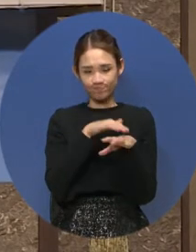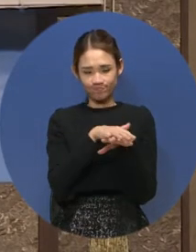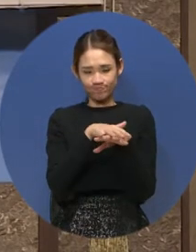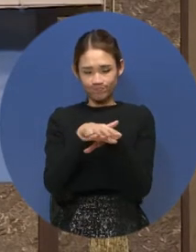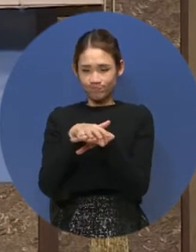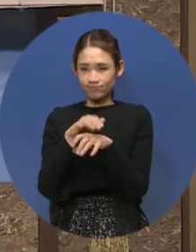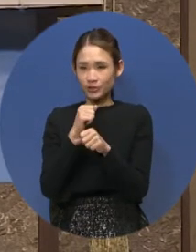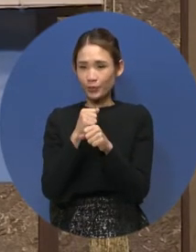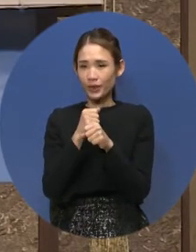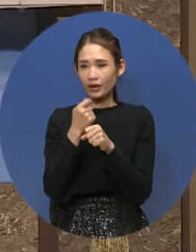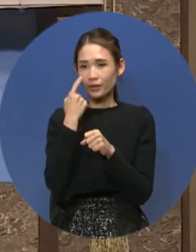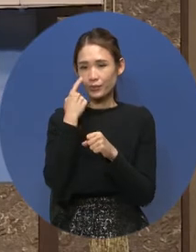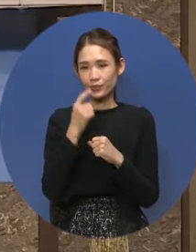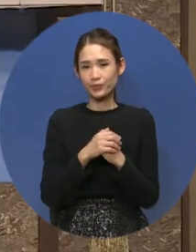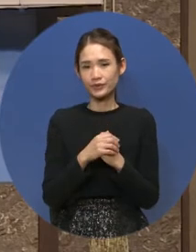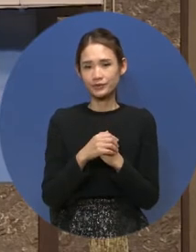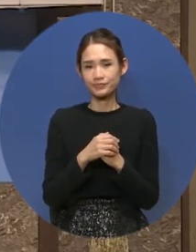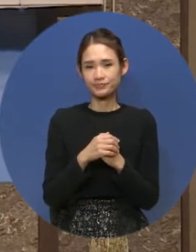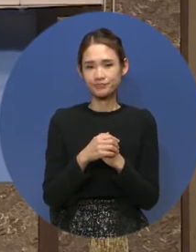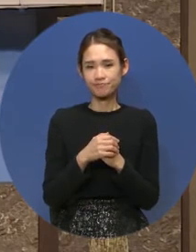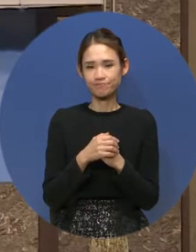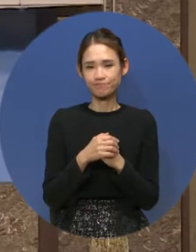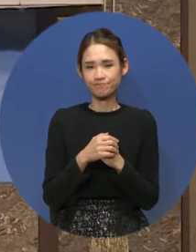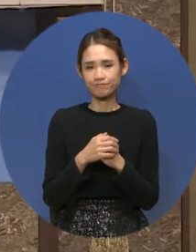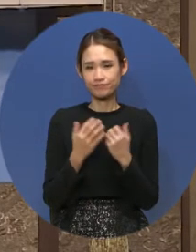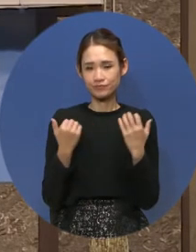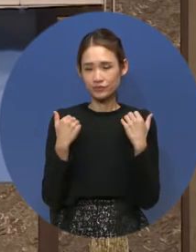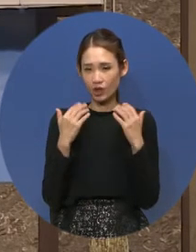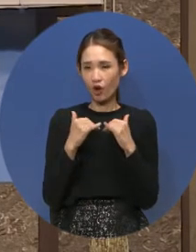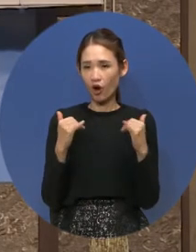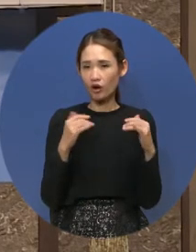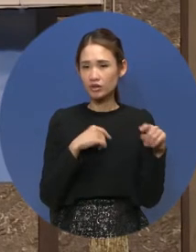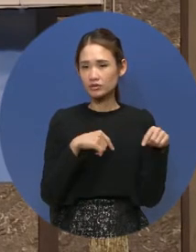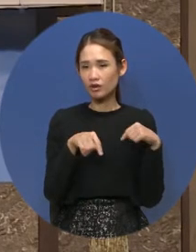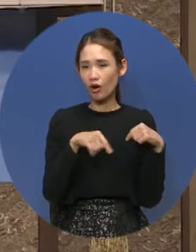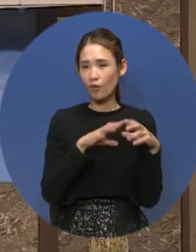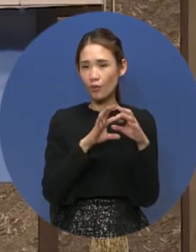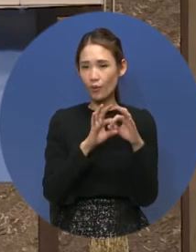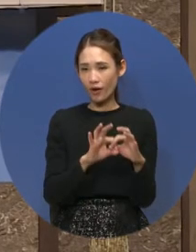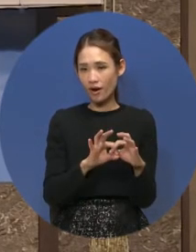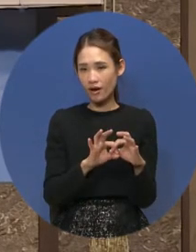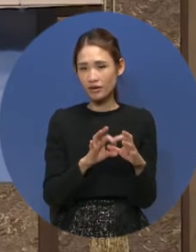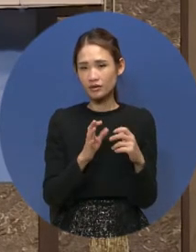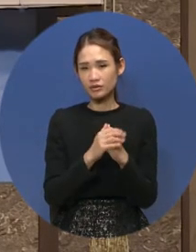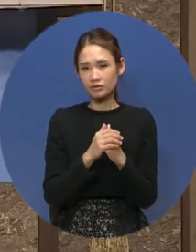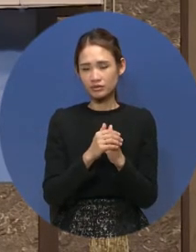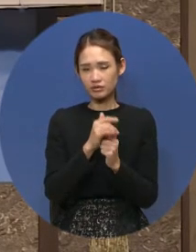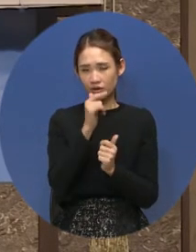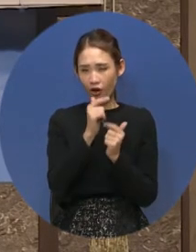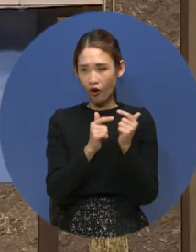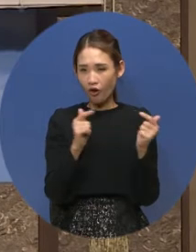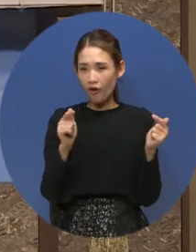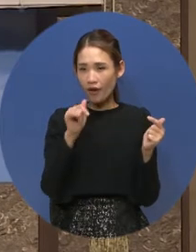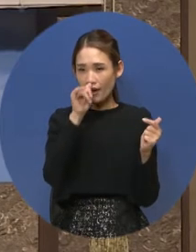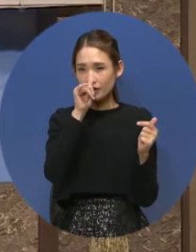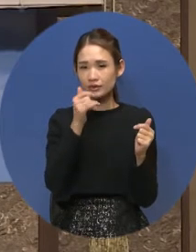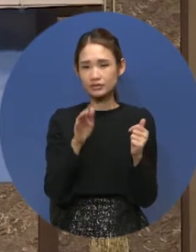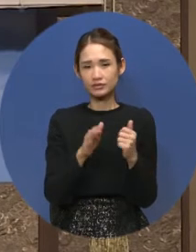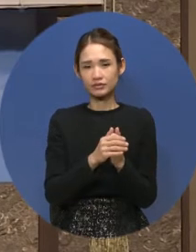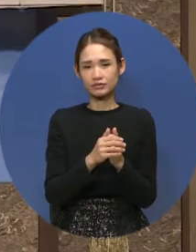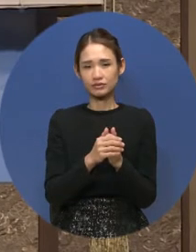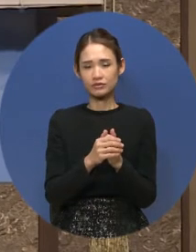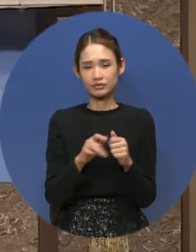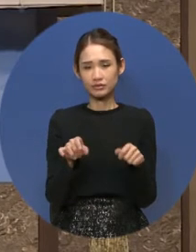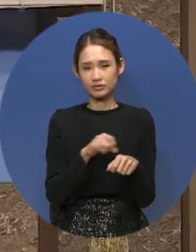구축해 나가고 있습니다. 네. 그리고 어르신 그 정책 관련해서는 여러 가지 정책들인데 특히